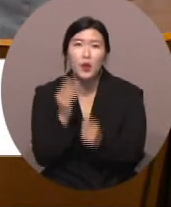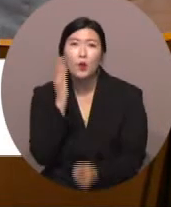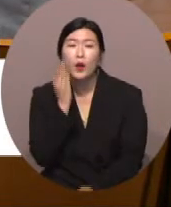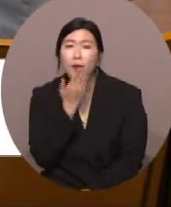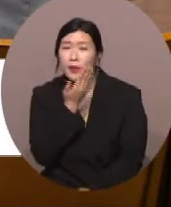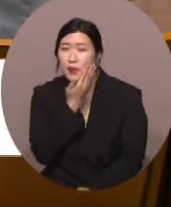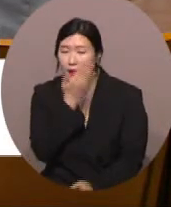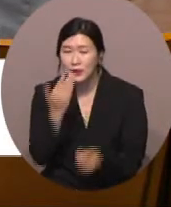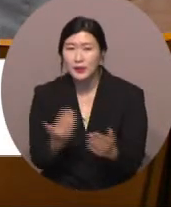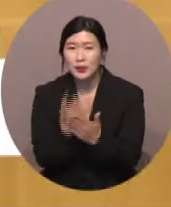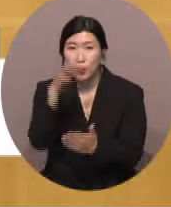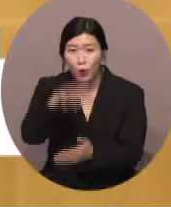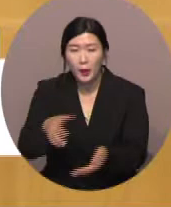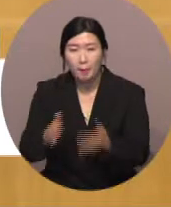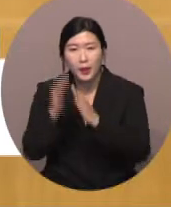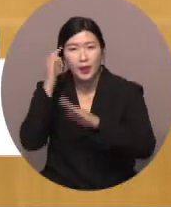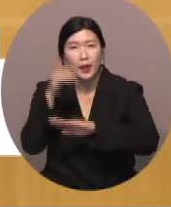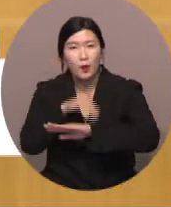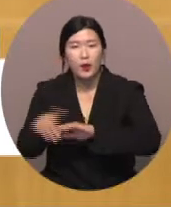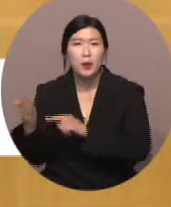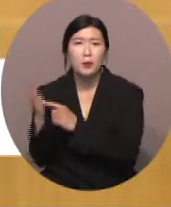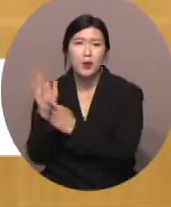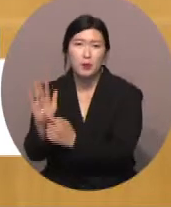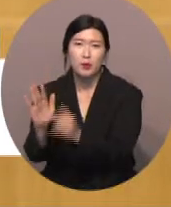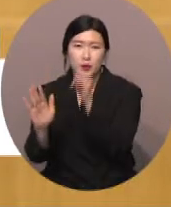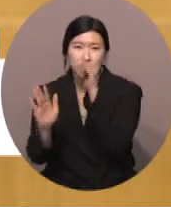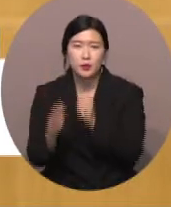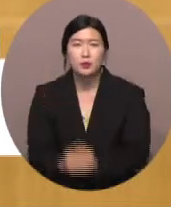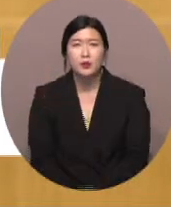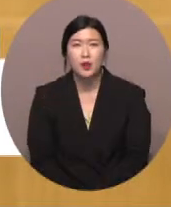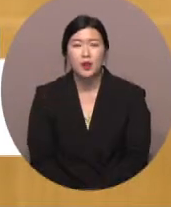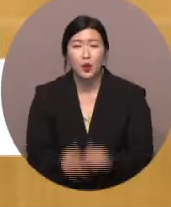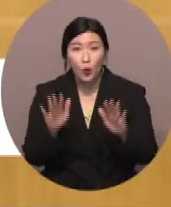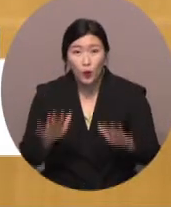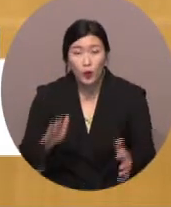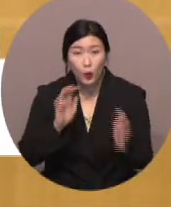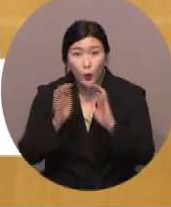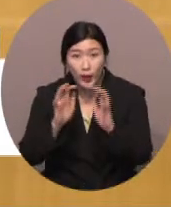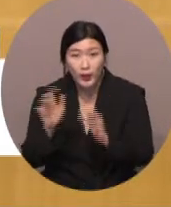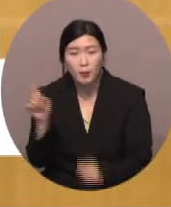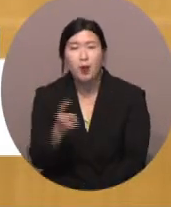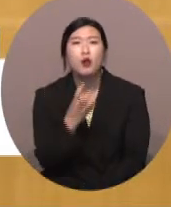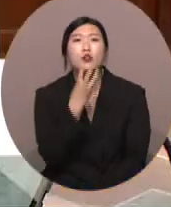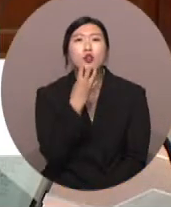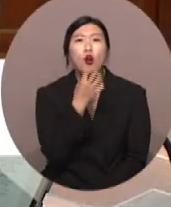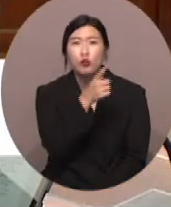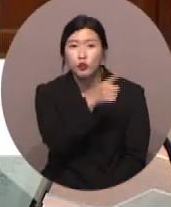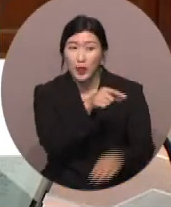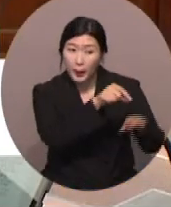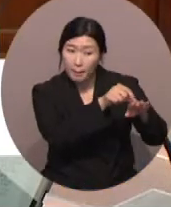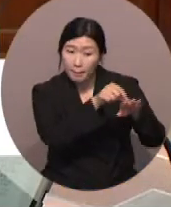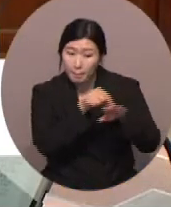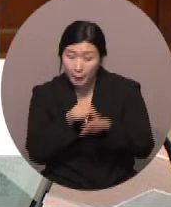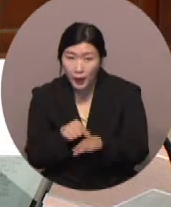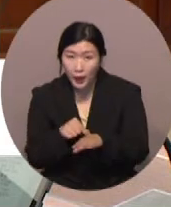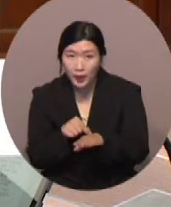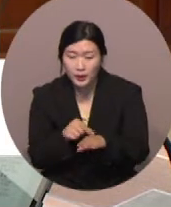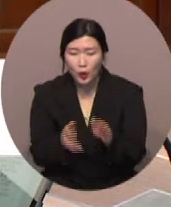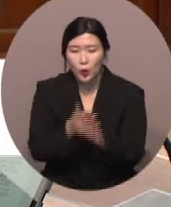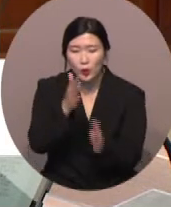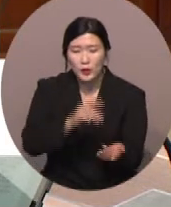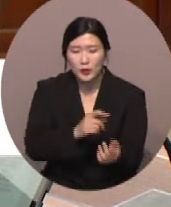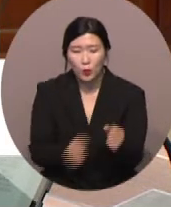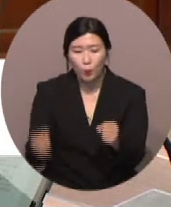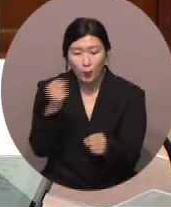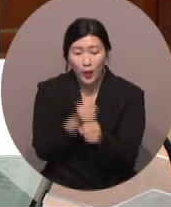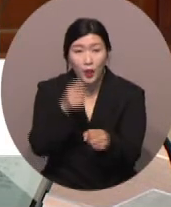강한 의지를 내비쳤습니다이 시작은 주간 업무회의에서 서울시 사례를 참고해 소규모 재정비 사업에